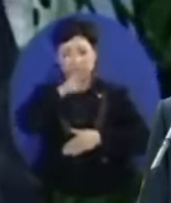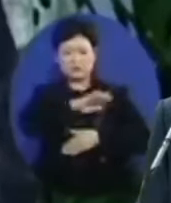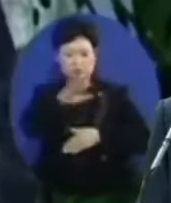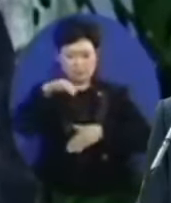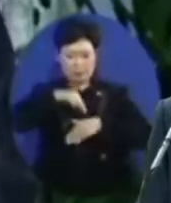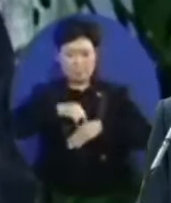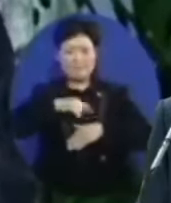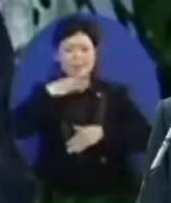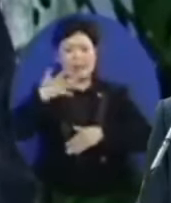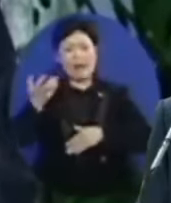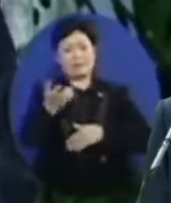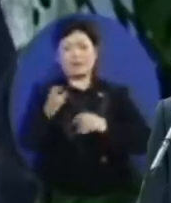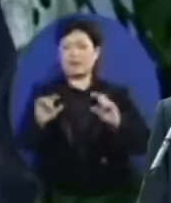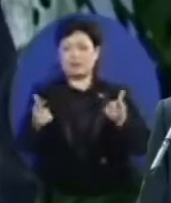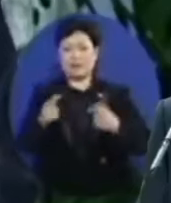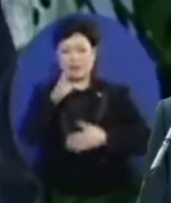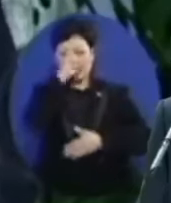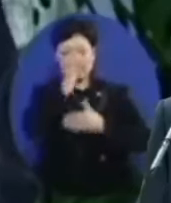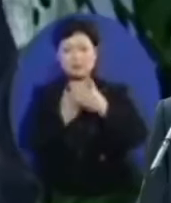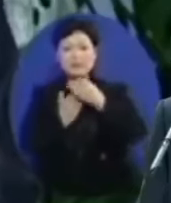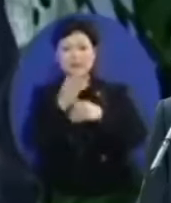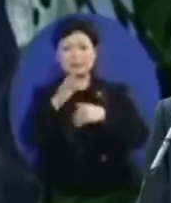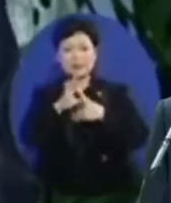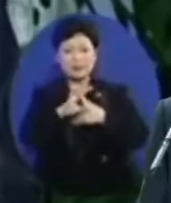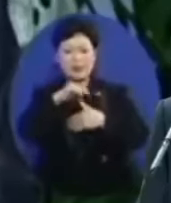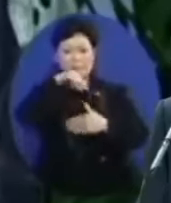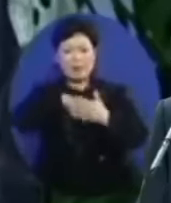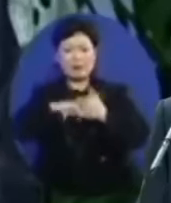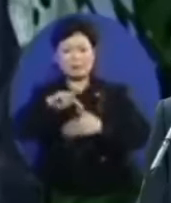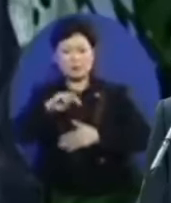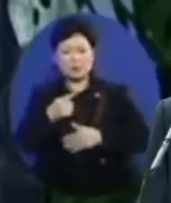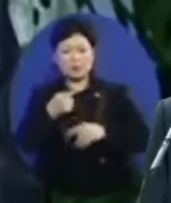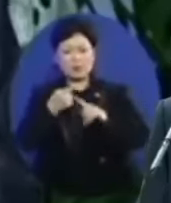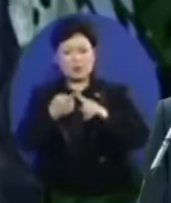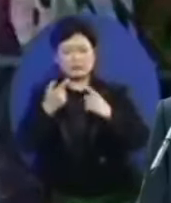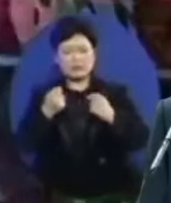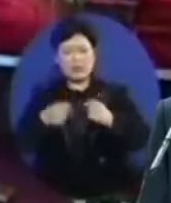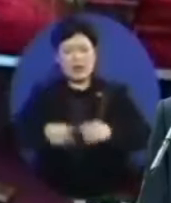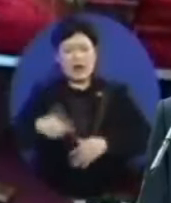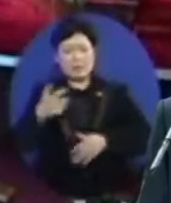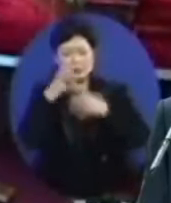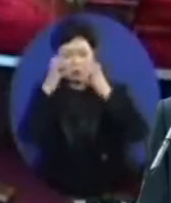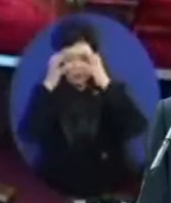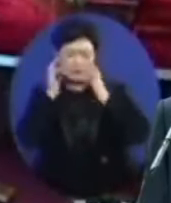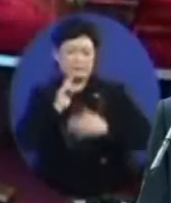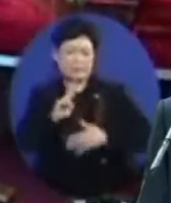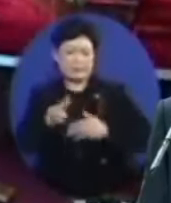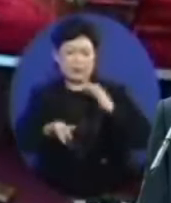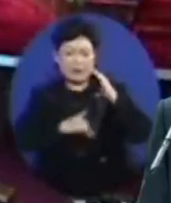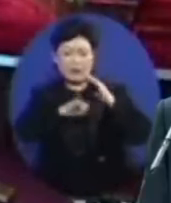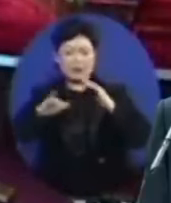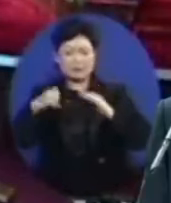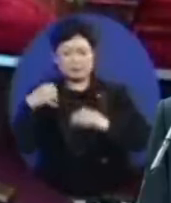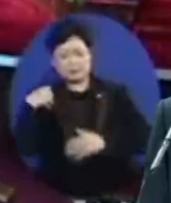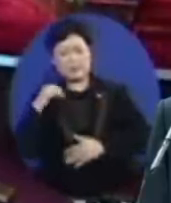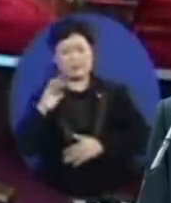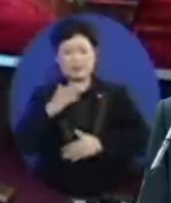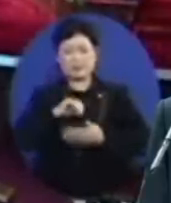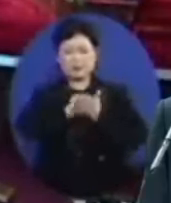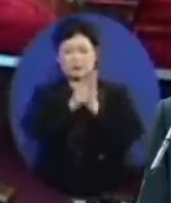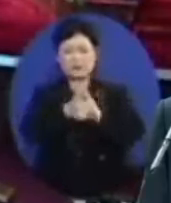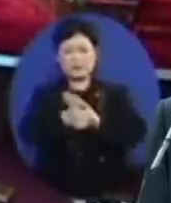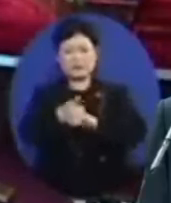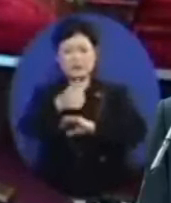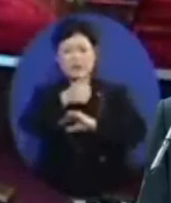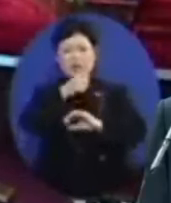육체만 아픈 것이 아닙니다. 병이 들면 마음도 굉장히 아프고 고통스럽습니다. 가족에 부담이 되고 자녀들에게